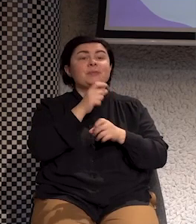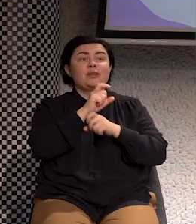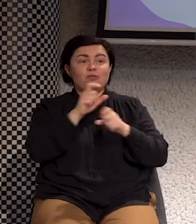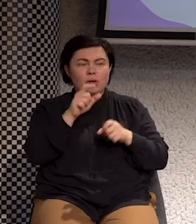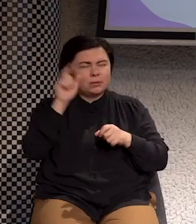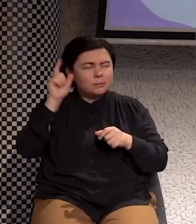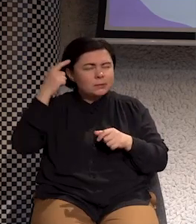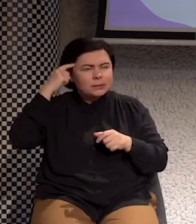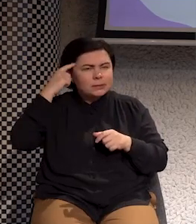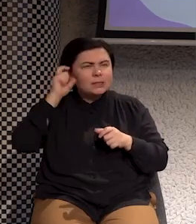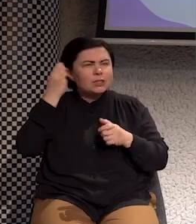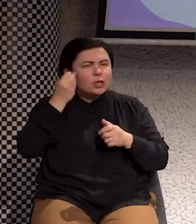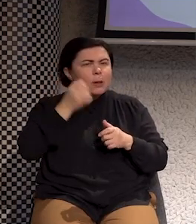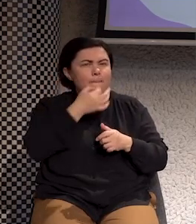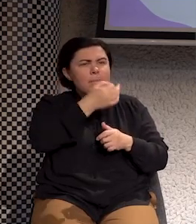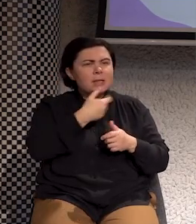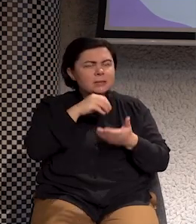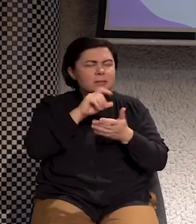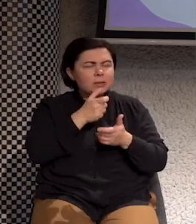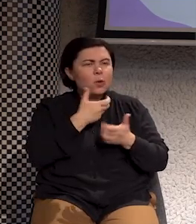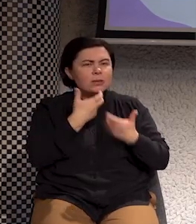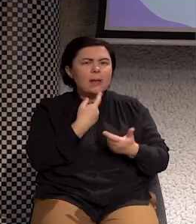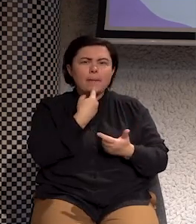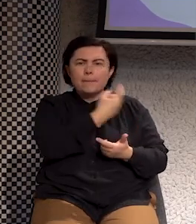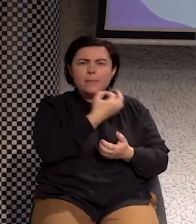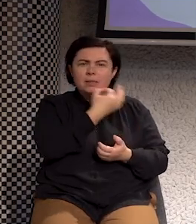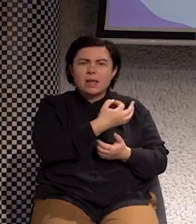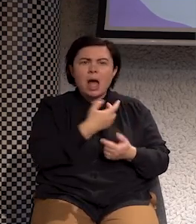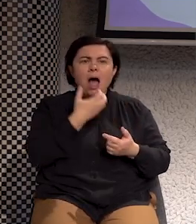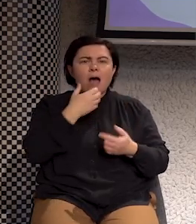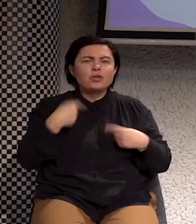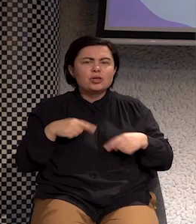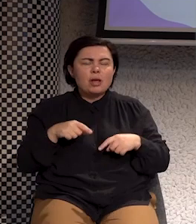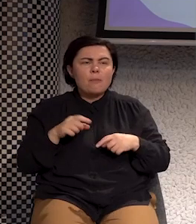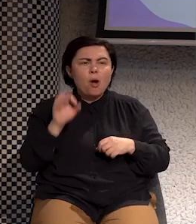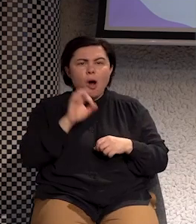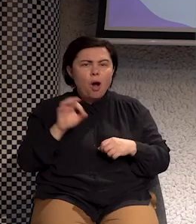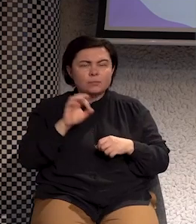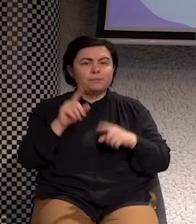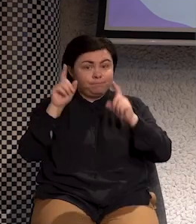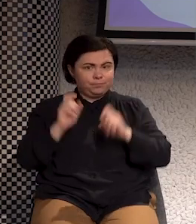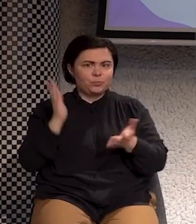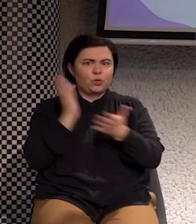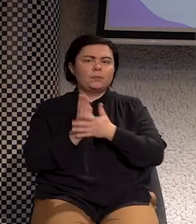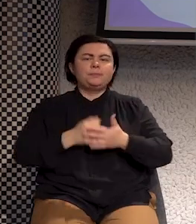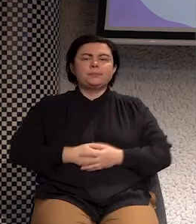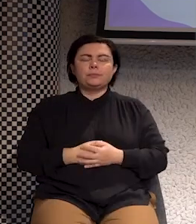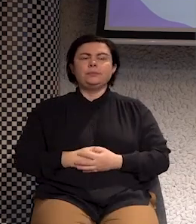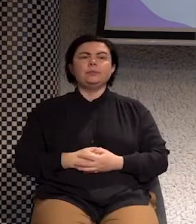sobie myśleć, co by tu jeszcze dopytać, co byście chciały, a nie było wcześniej okazji. Czas start.